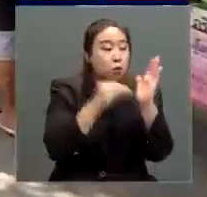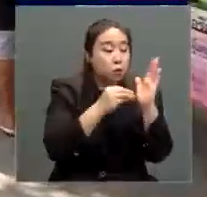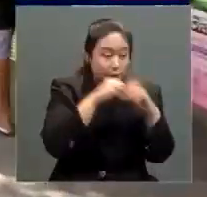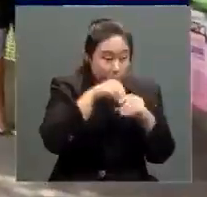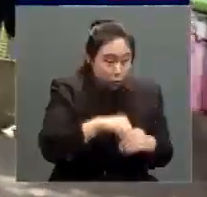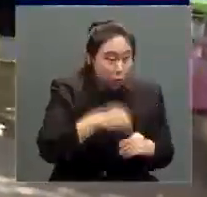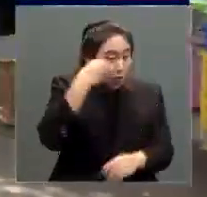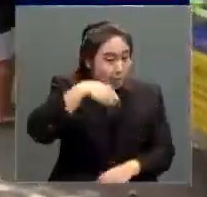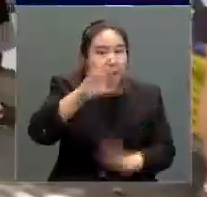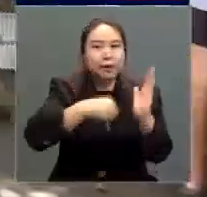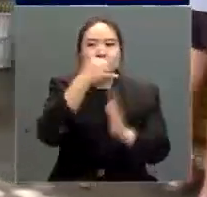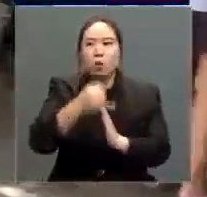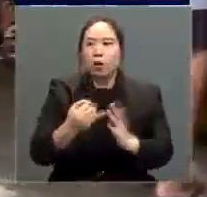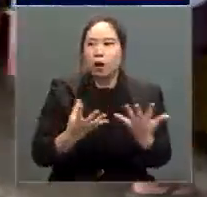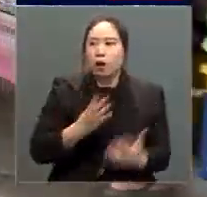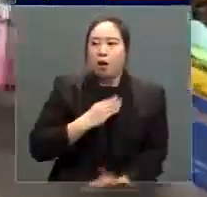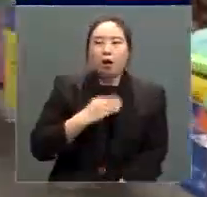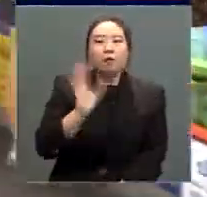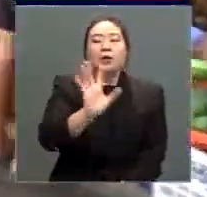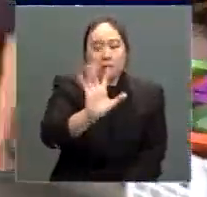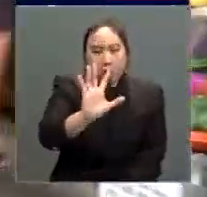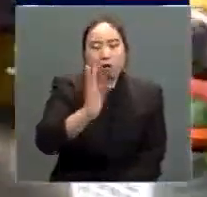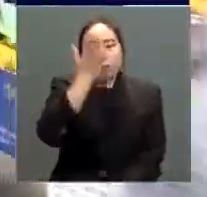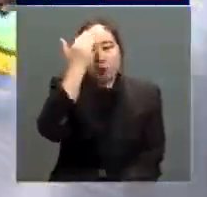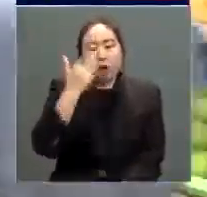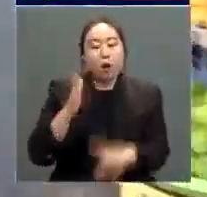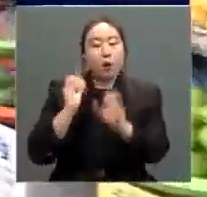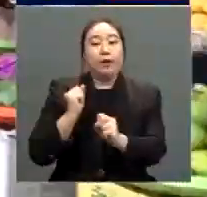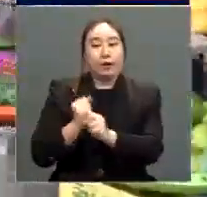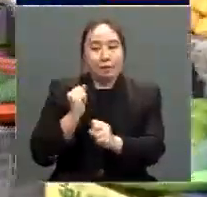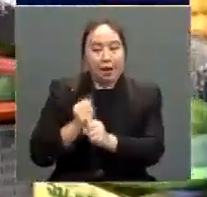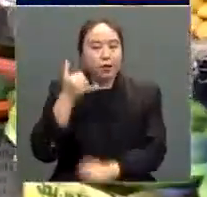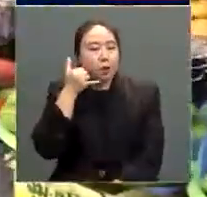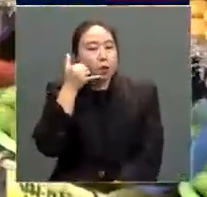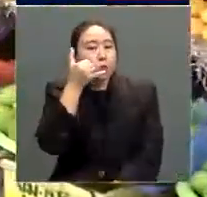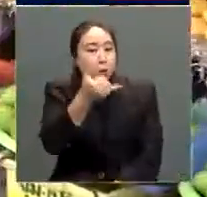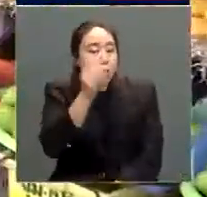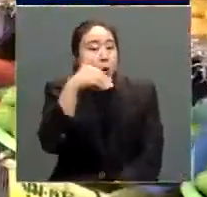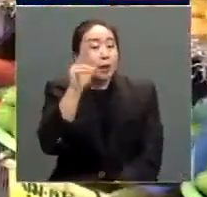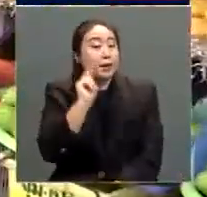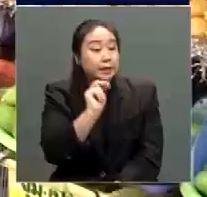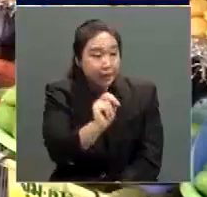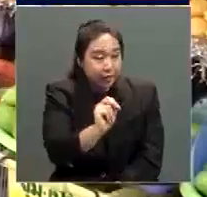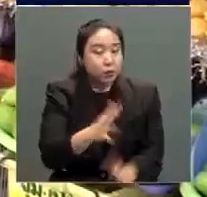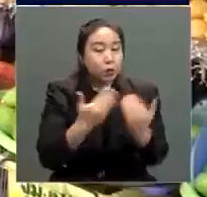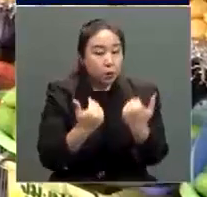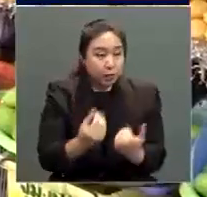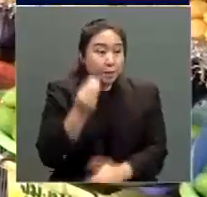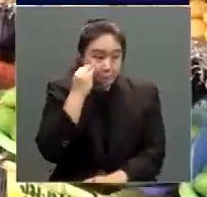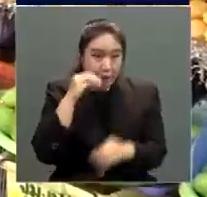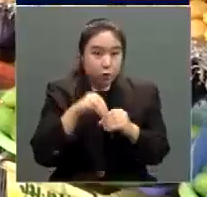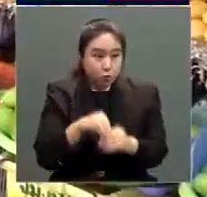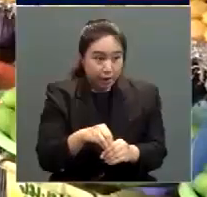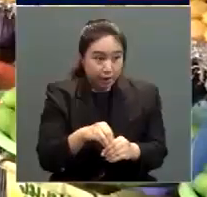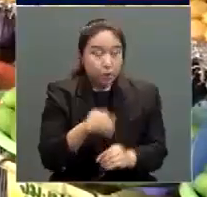จังหวัดก็ไม่ต้องกังวลใจเพราะคุณลวรนบอกเลยนะคะว่าเจ้าหน้าที่เนี่ยเขาจะโทรไปก่อนไปนัดก่อนว่าเอ๊ะตอนนี้อยู่ที่บ้านหรือเปล่